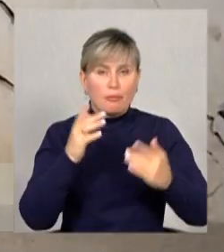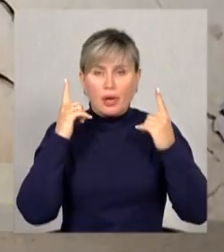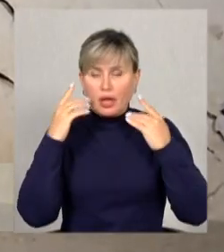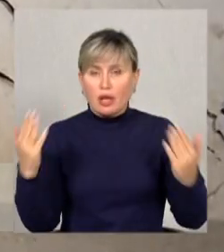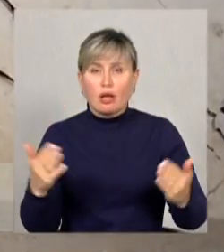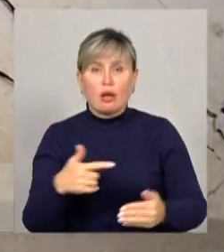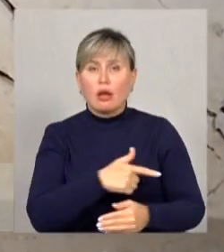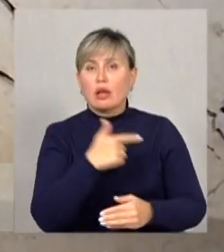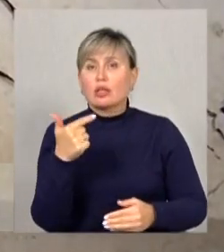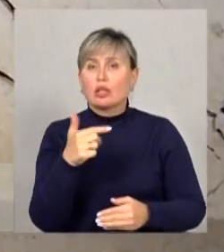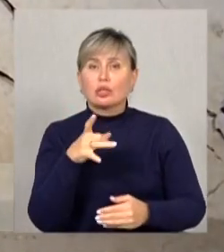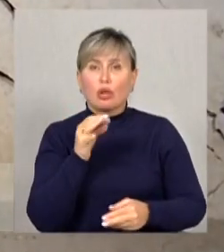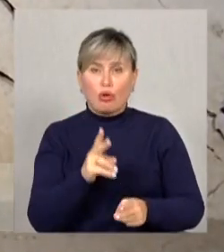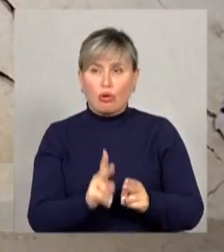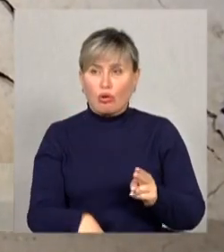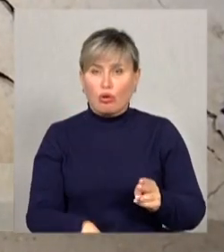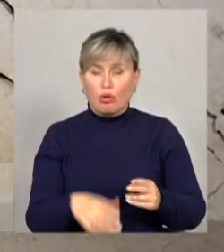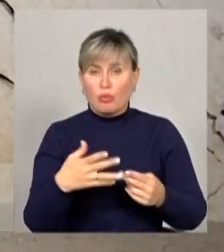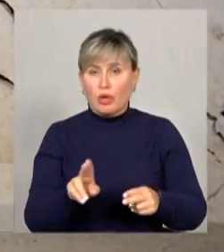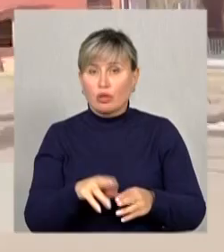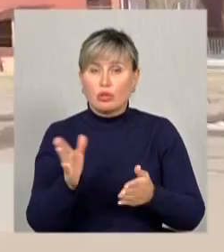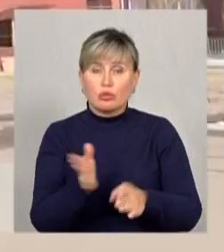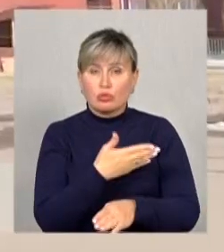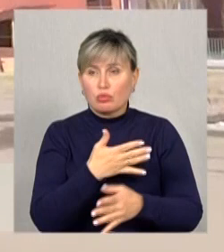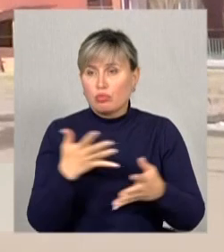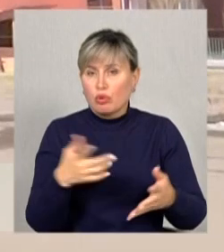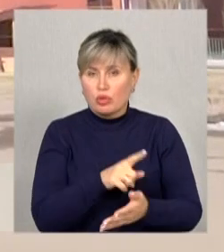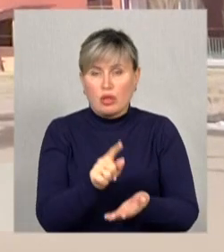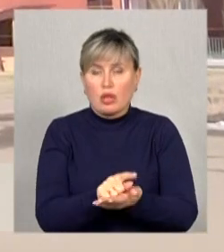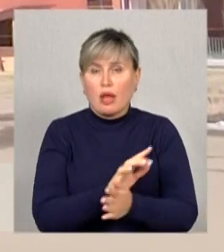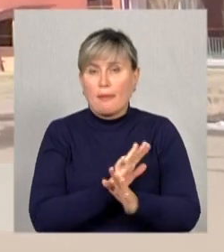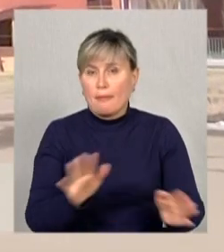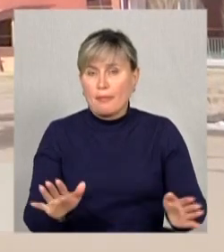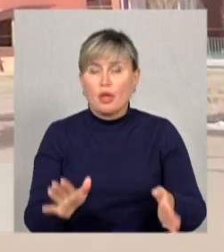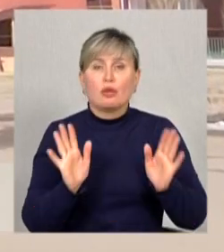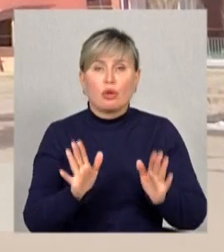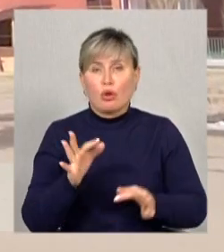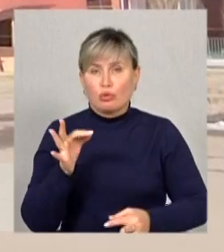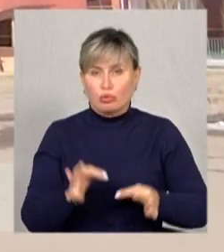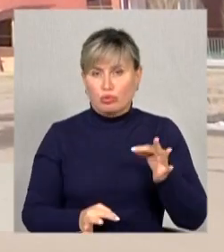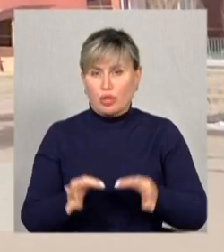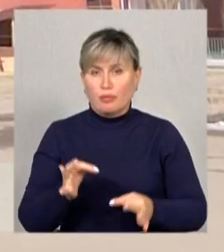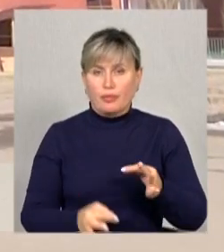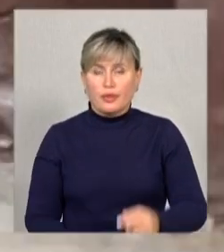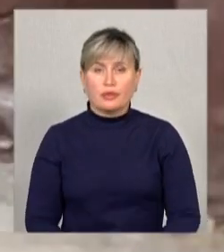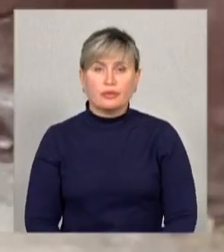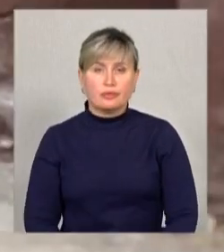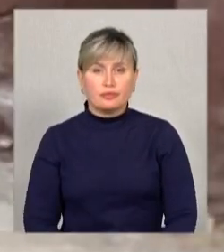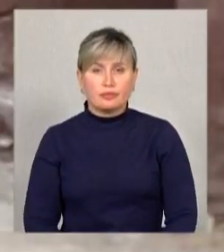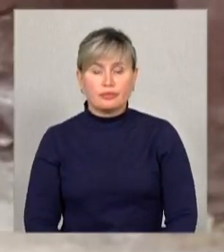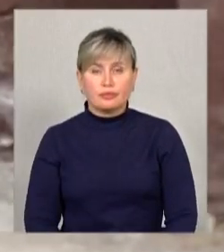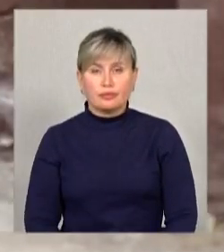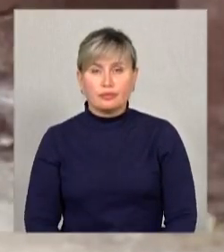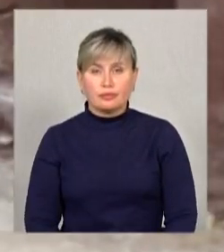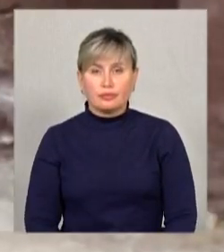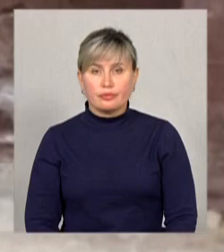истек гарантийный срок, а это значит, что устранять недочеты она больше не обязана. Разве только в судебном порядке. Лейла Уисова, Жумарт